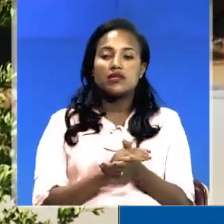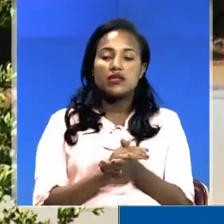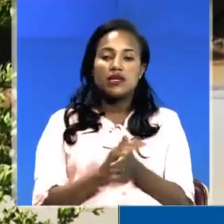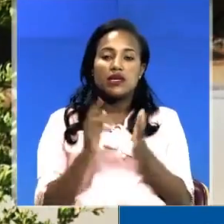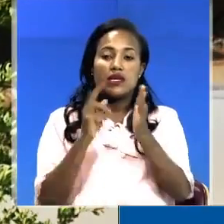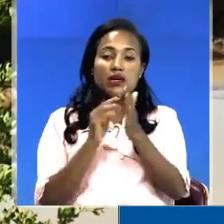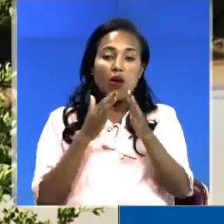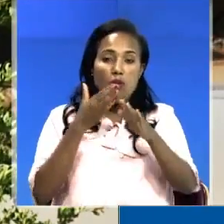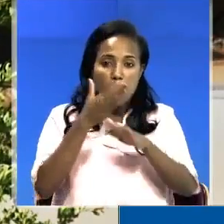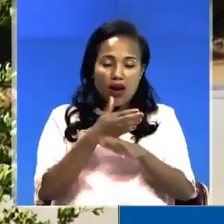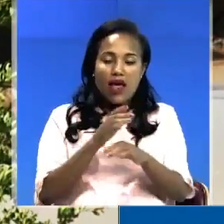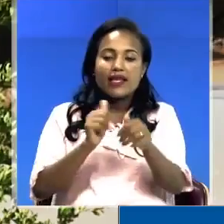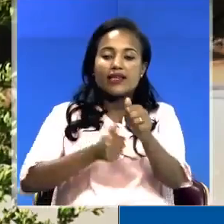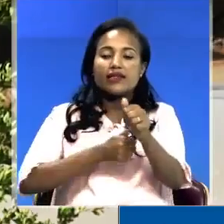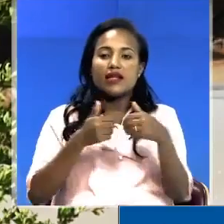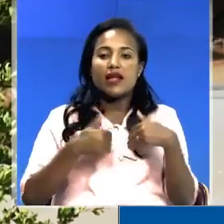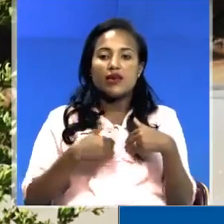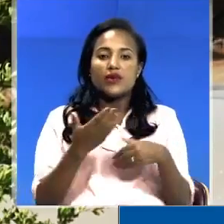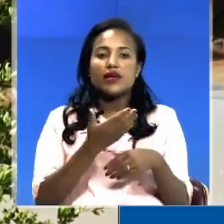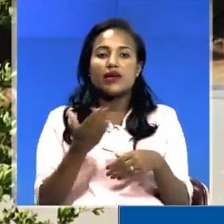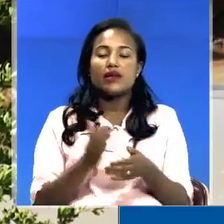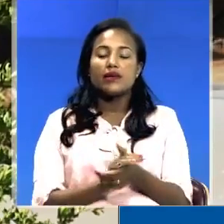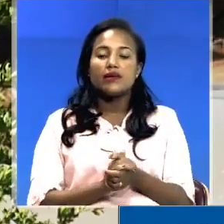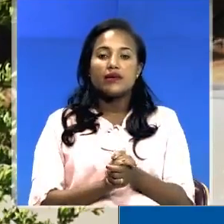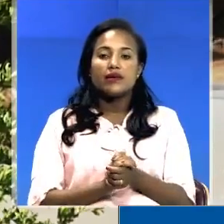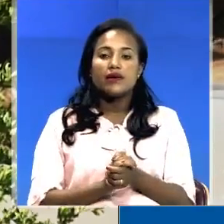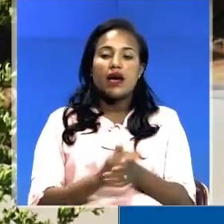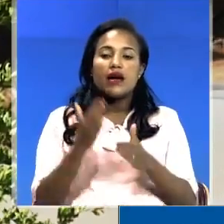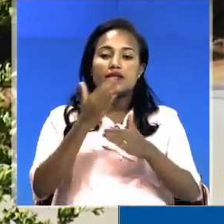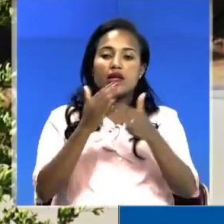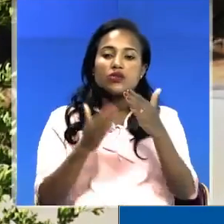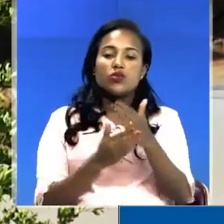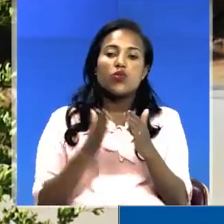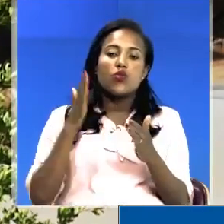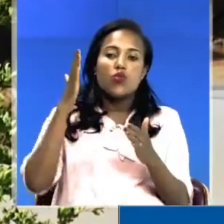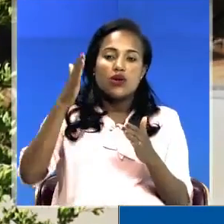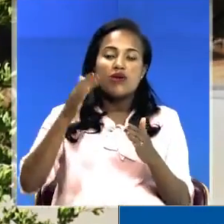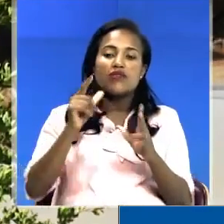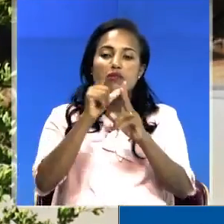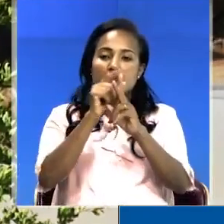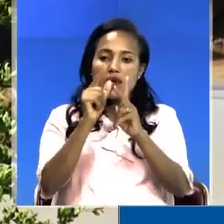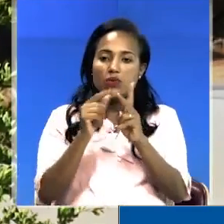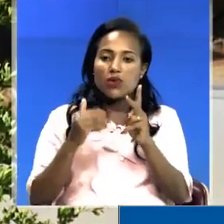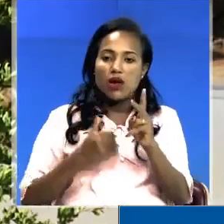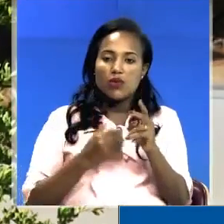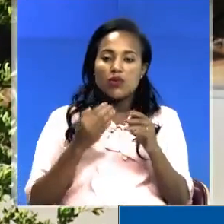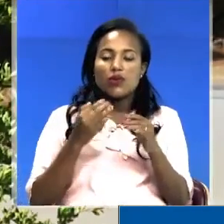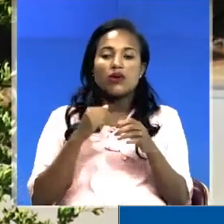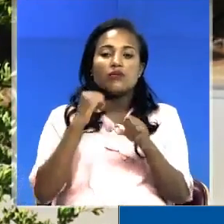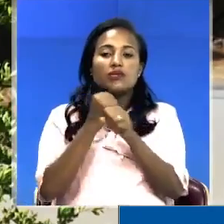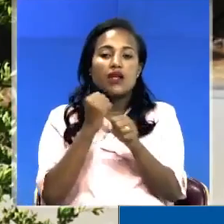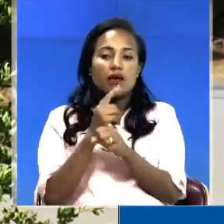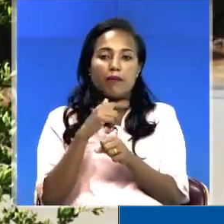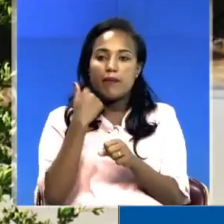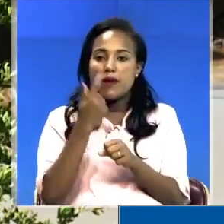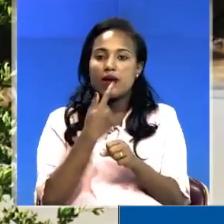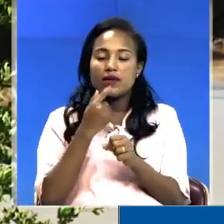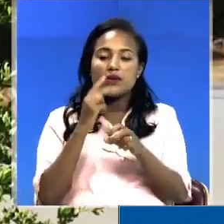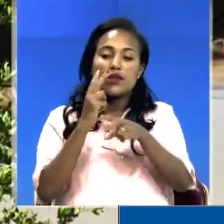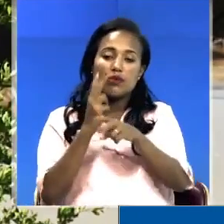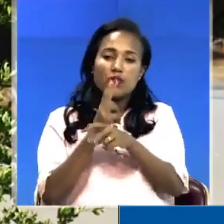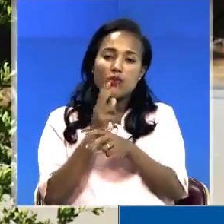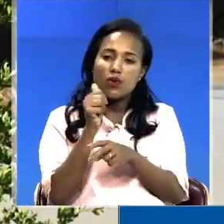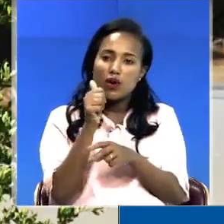በኋላ እየተከታተለ ያለውን ነገር ማለት ነው ያደረሽቱ እንዲሁም ለወደፊት መራርጦ ያሉት የገሌ ማንማን ሰራን ተብሎ ተጠብቆ ራሱ